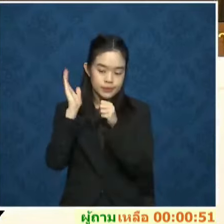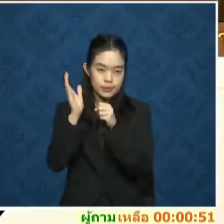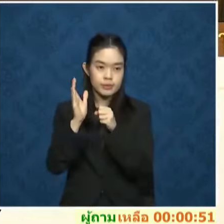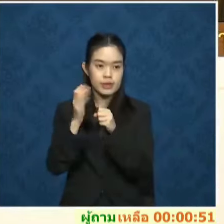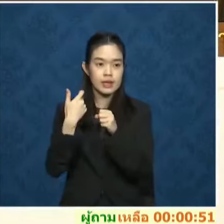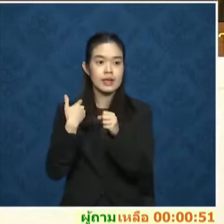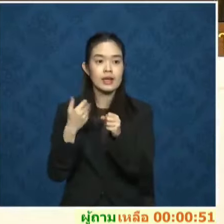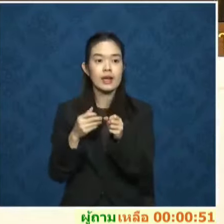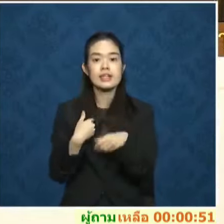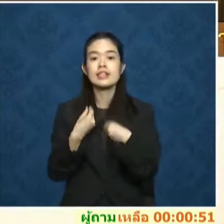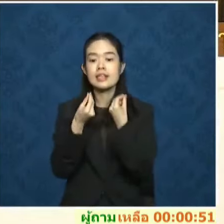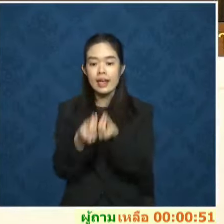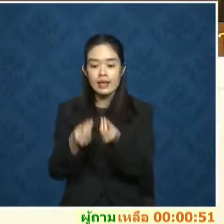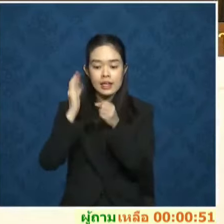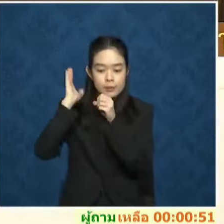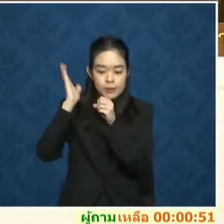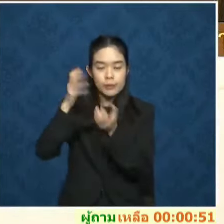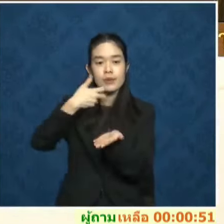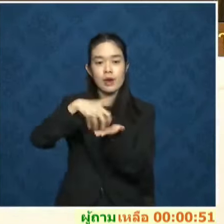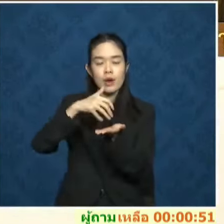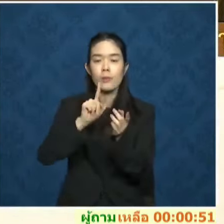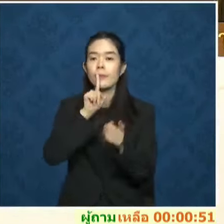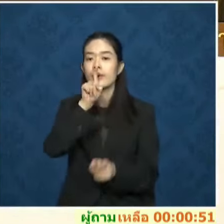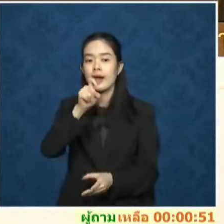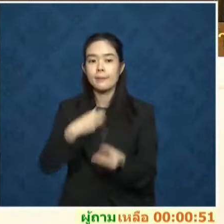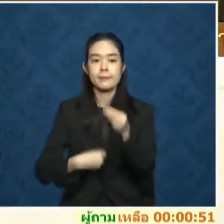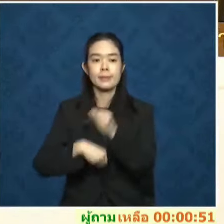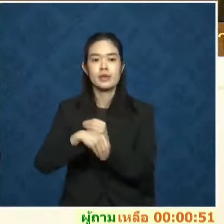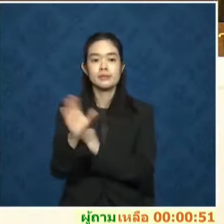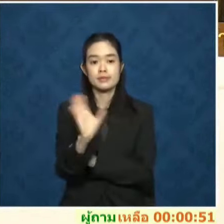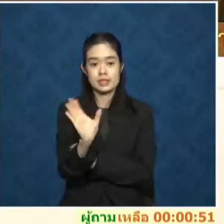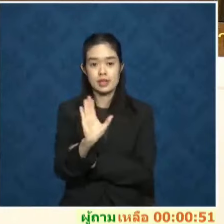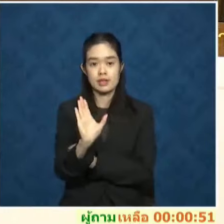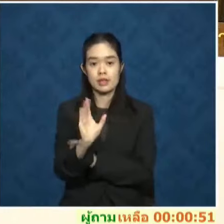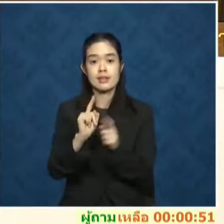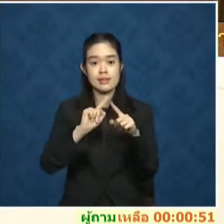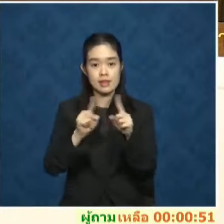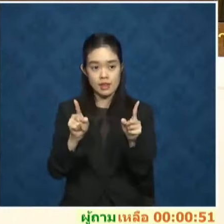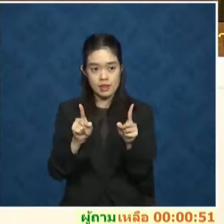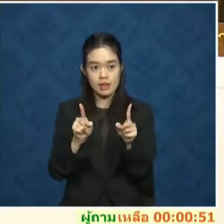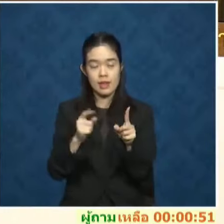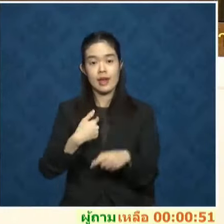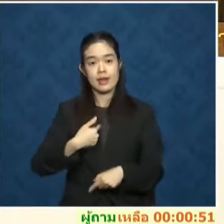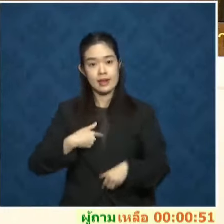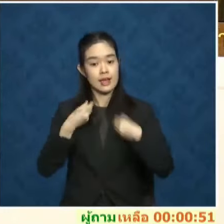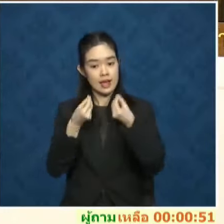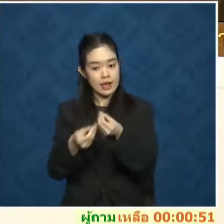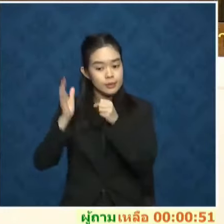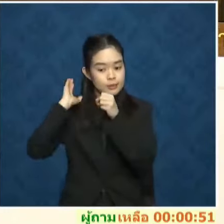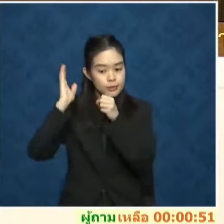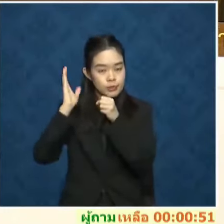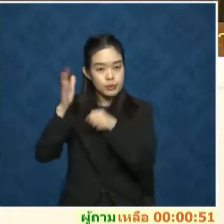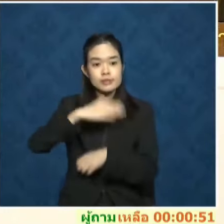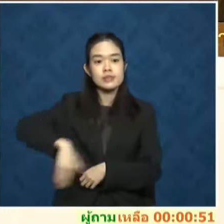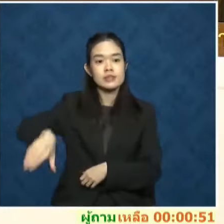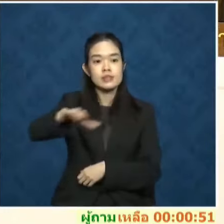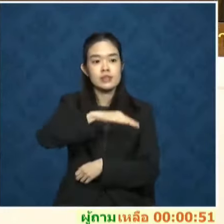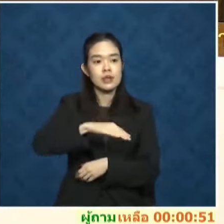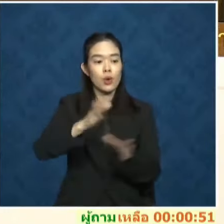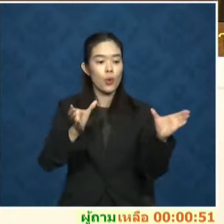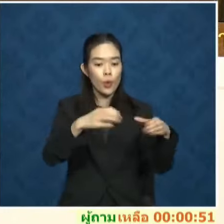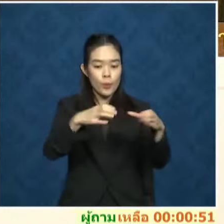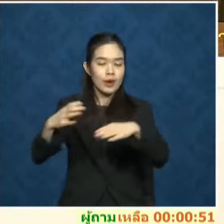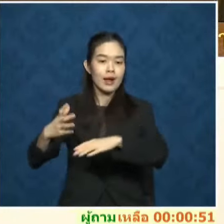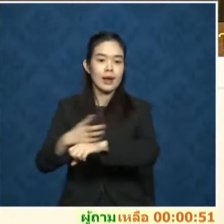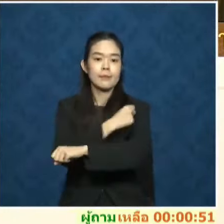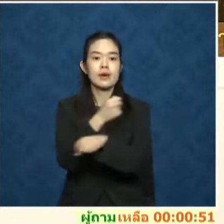ไม่ได้เป็นลักษณะของการถามเพิ่มนะครับแล้วก็เป็นการที่ผมอนุญาตกับทุกๆพรรคเหมือนกันหมดนะครับว่